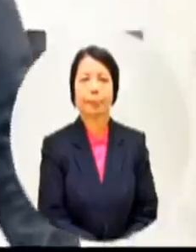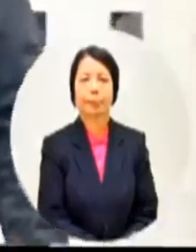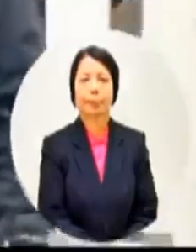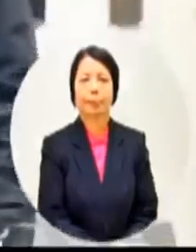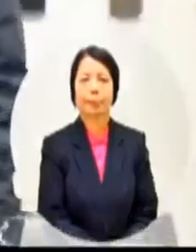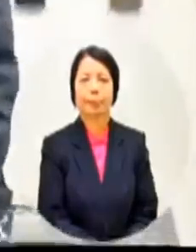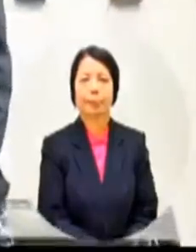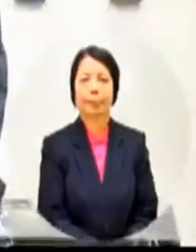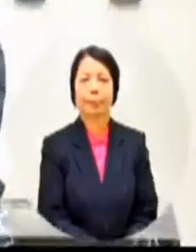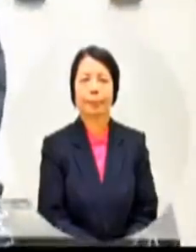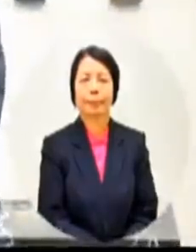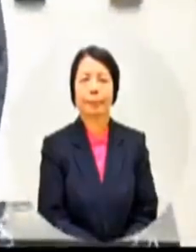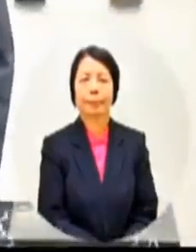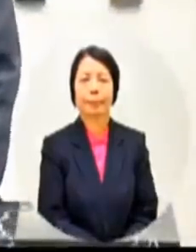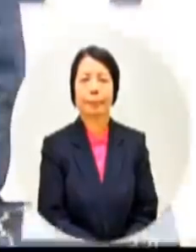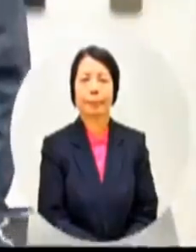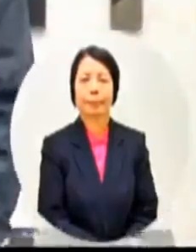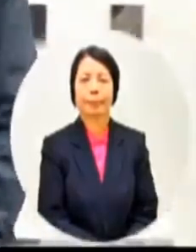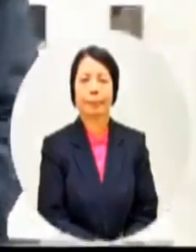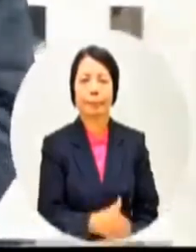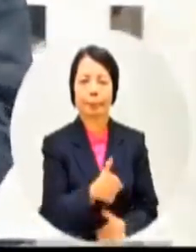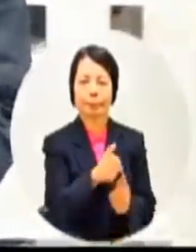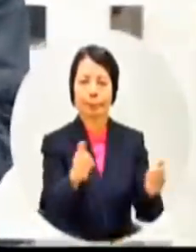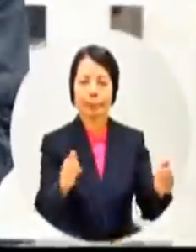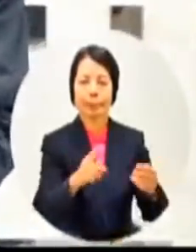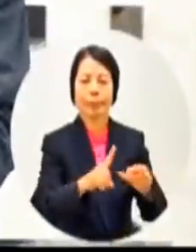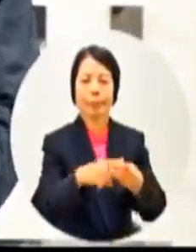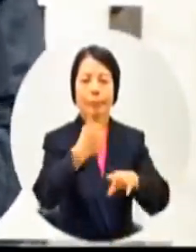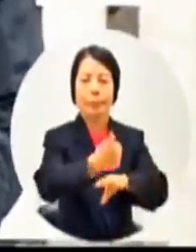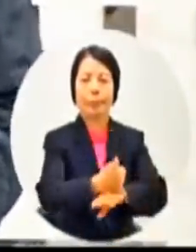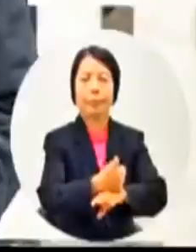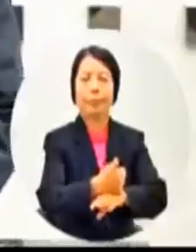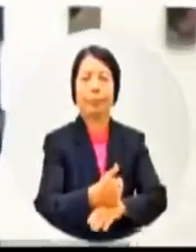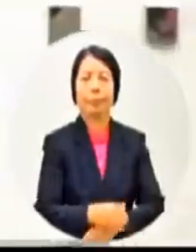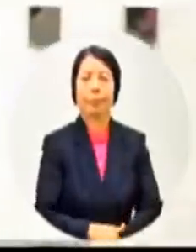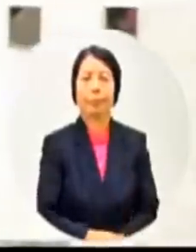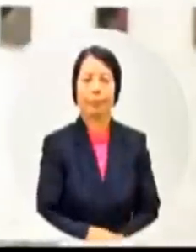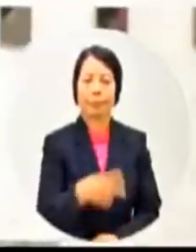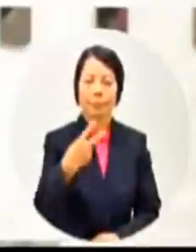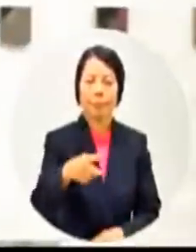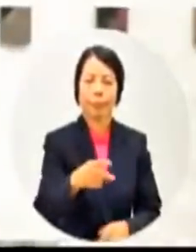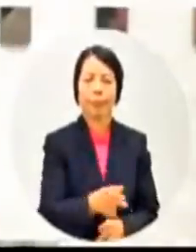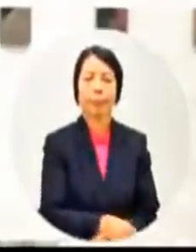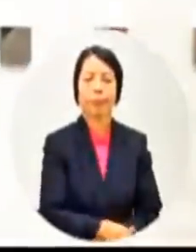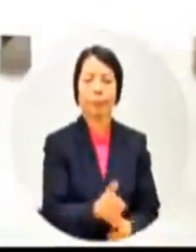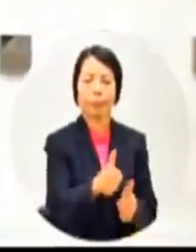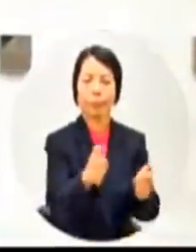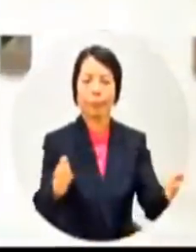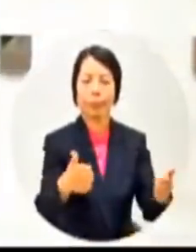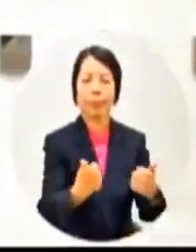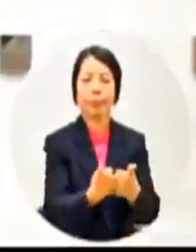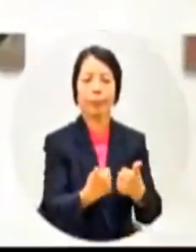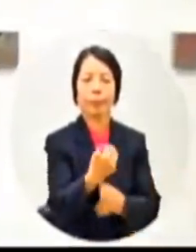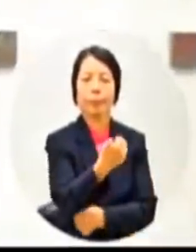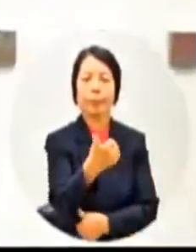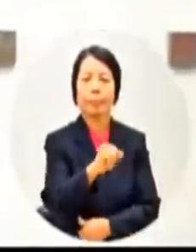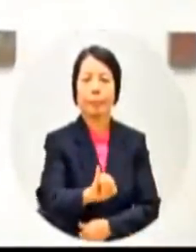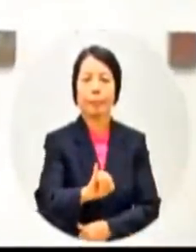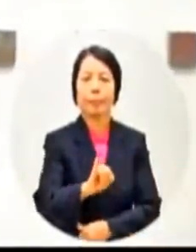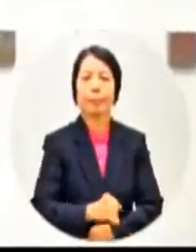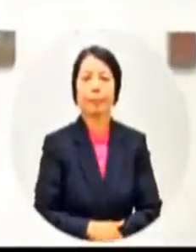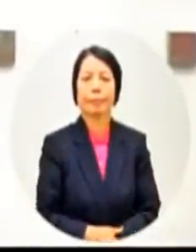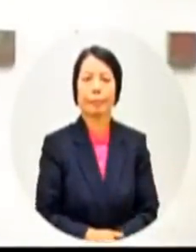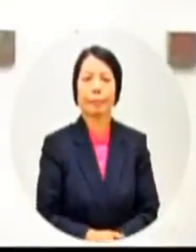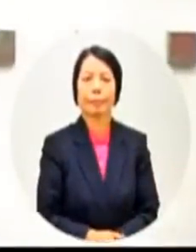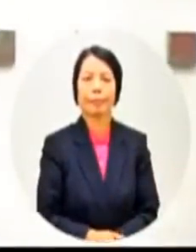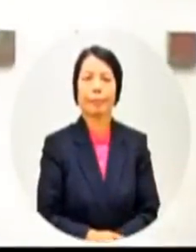好，谢谢我们主席，也要再次谢谢我们各位议会的各位议员女士、各位先生，也要谢谢